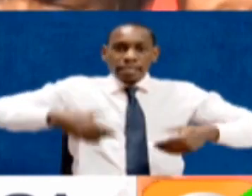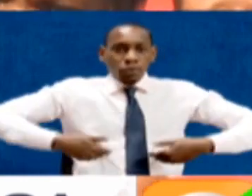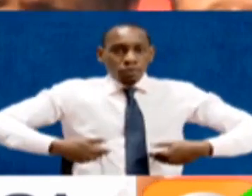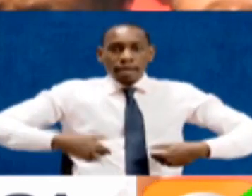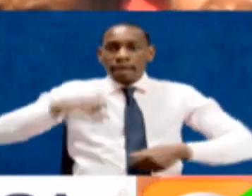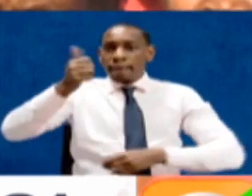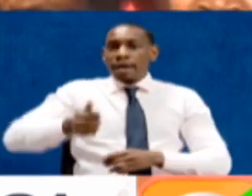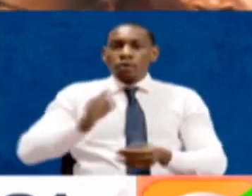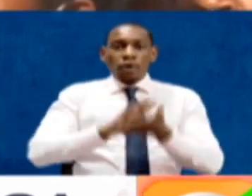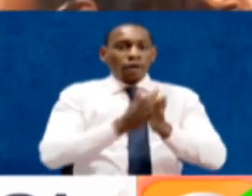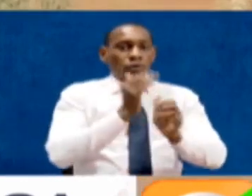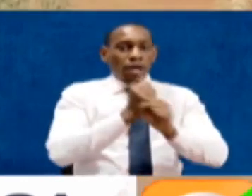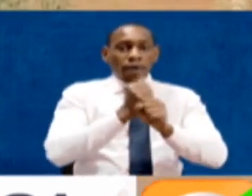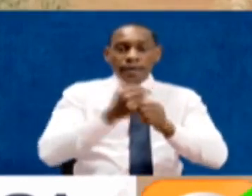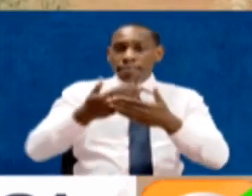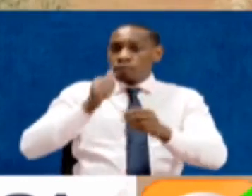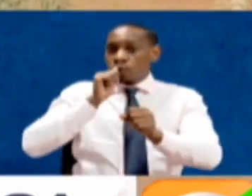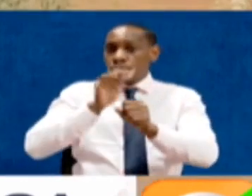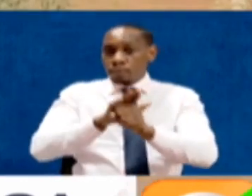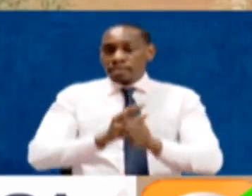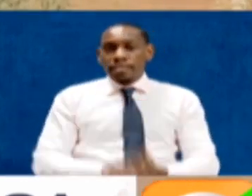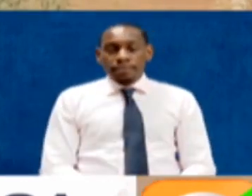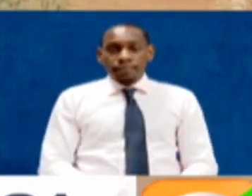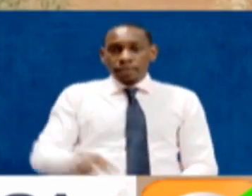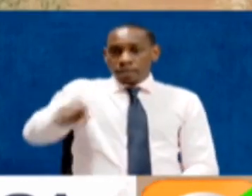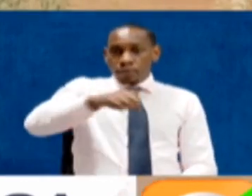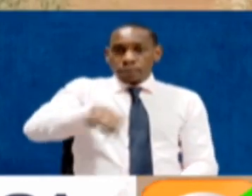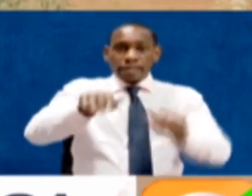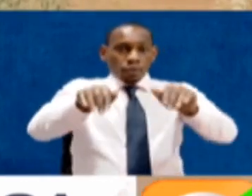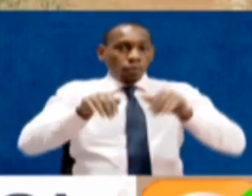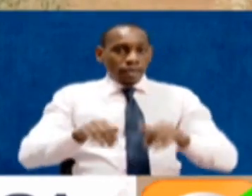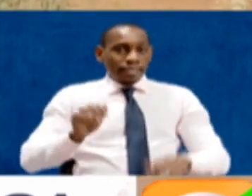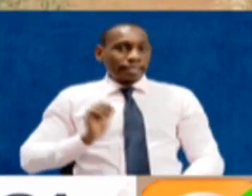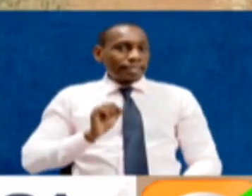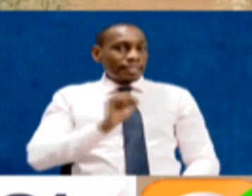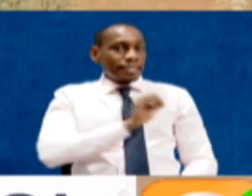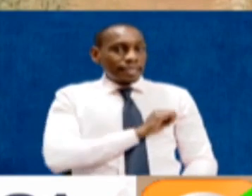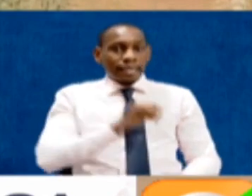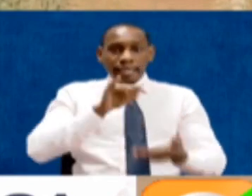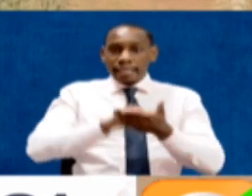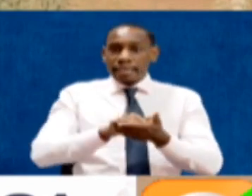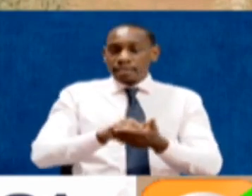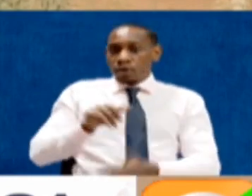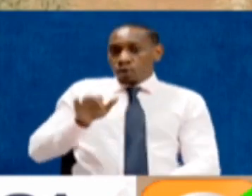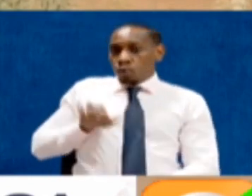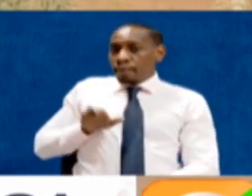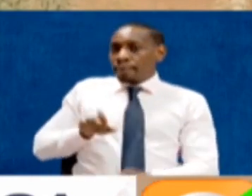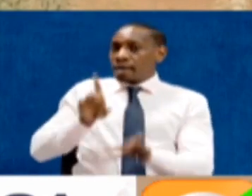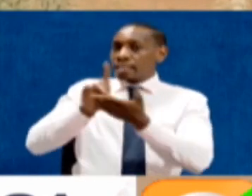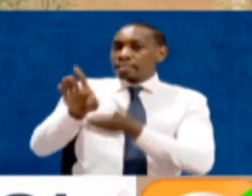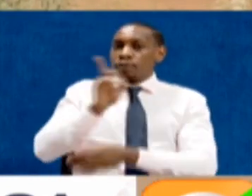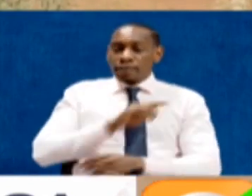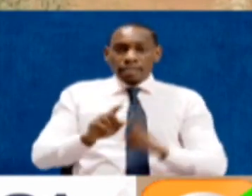bado hatujapewa kazi. Tuliahidiwa kazi. Sisi tulikuwa tunangojea senate. Wahakikisha ya kwamba huyu mama ameenda nyumba